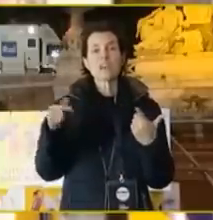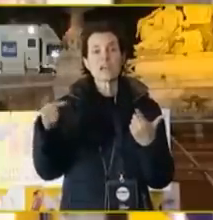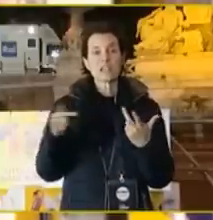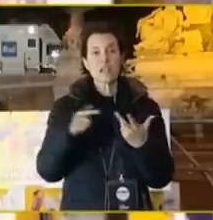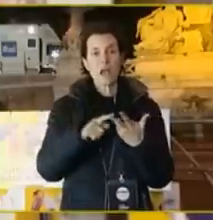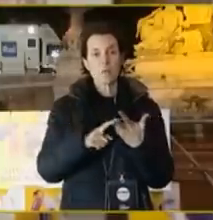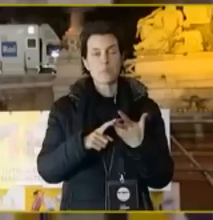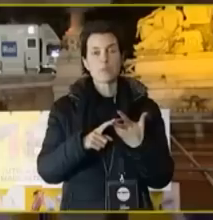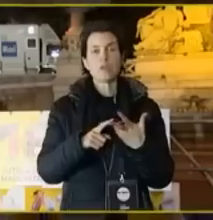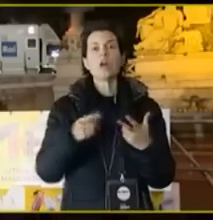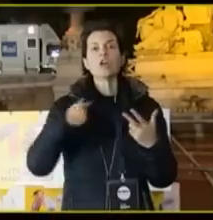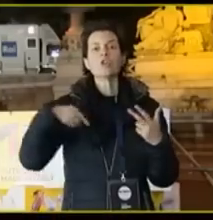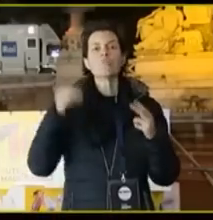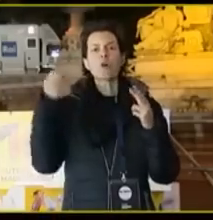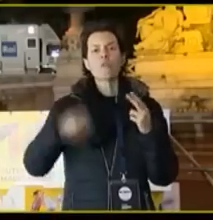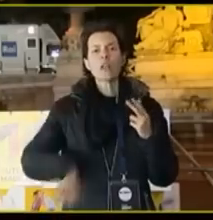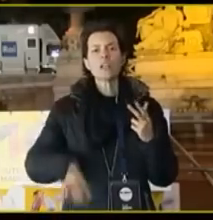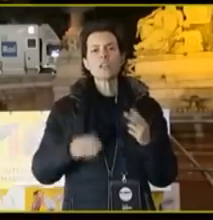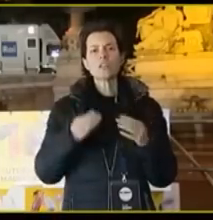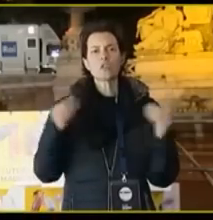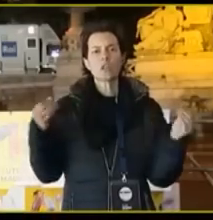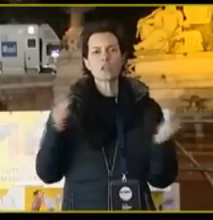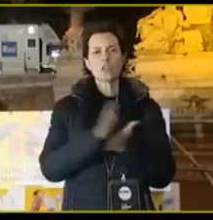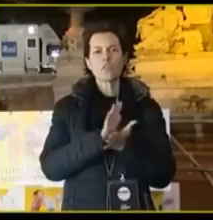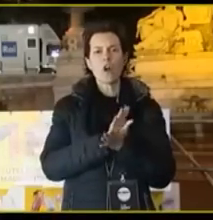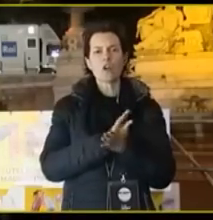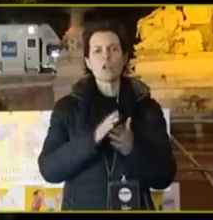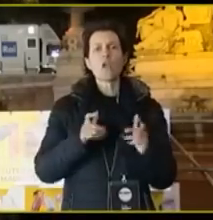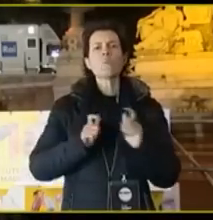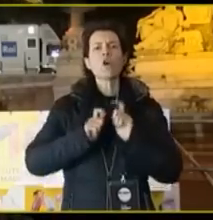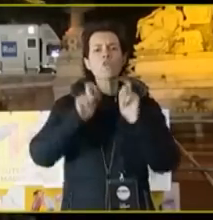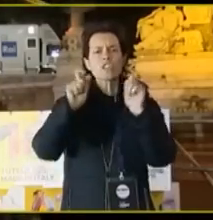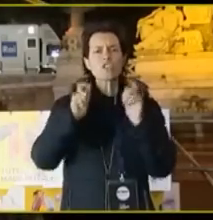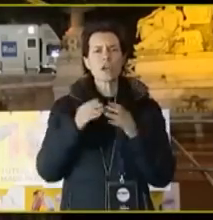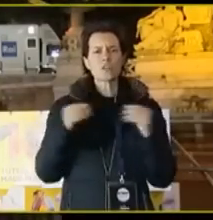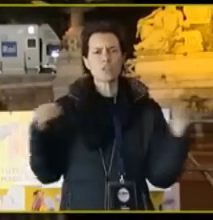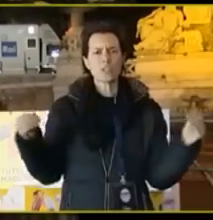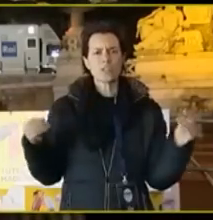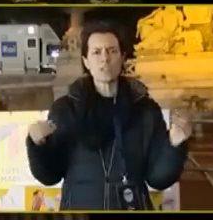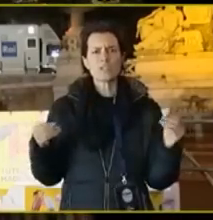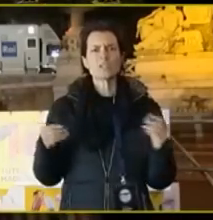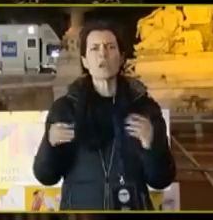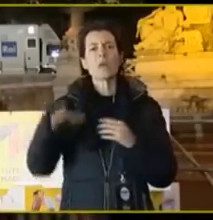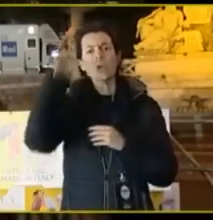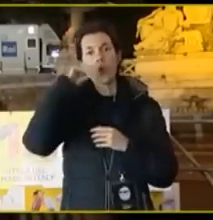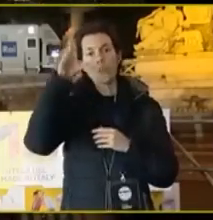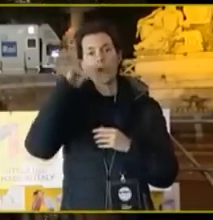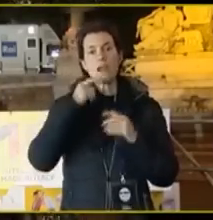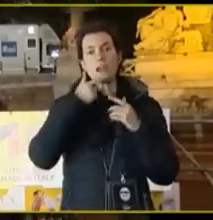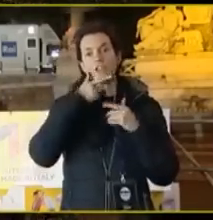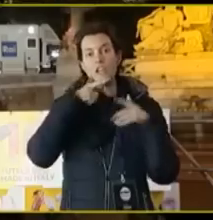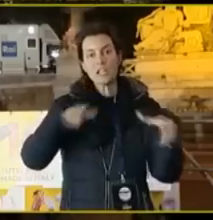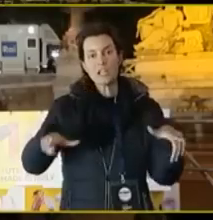fallito innumerevoli volte. Abbiamo viaggiato come mai nessuna generazione prima di noi. Abbiamo imparato le lingue. Siamo